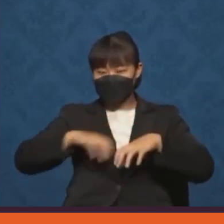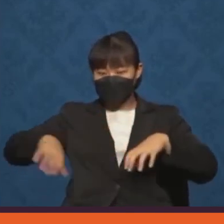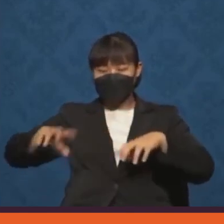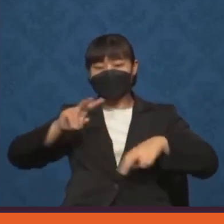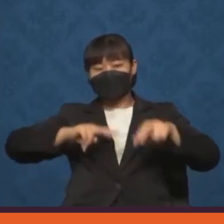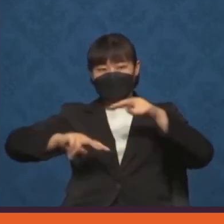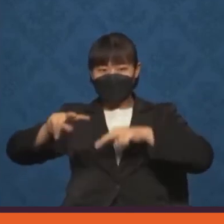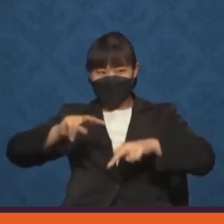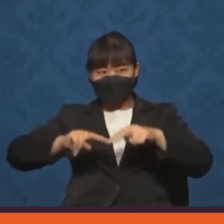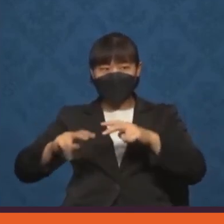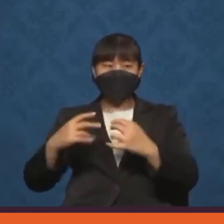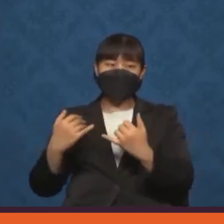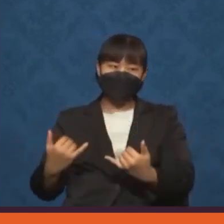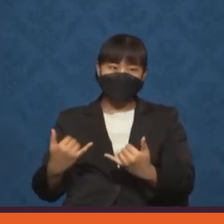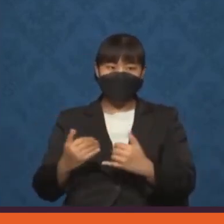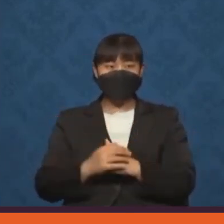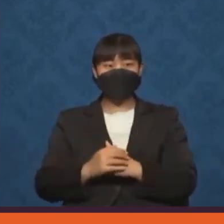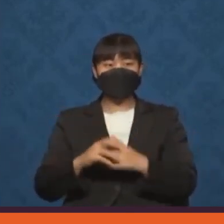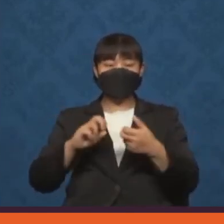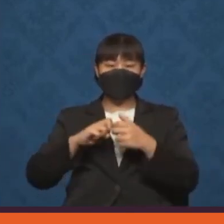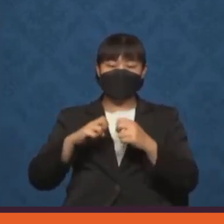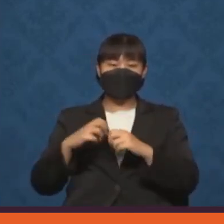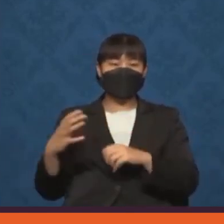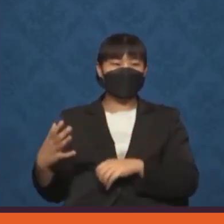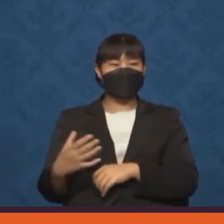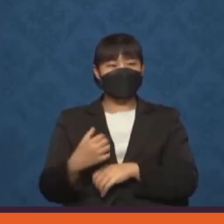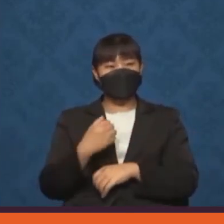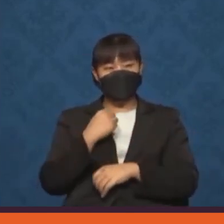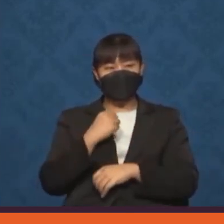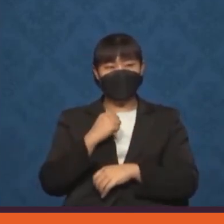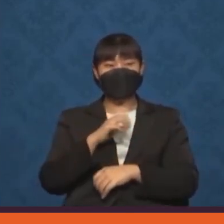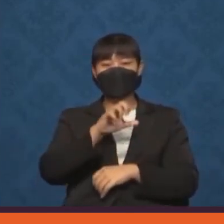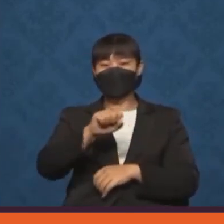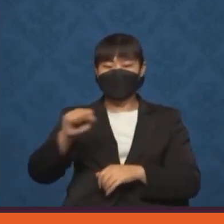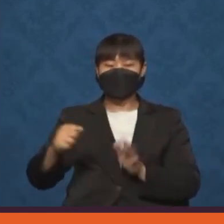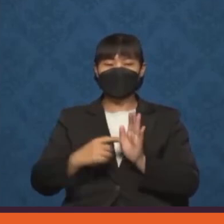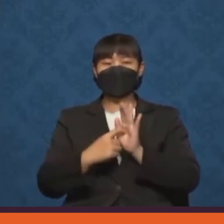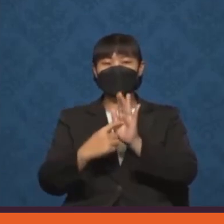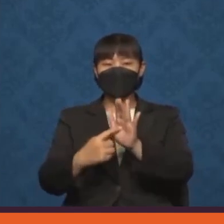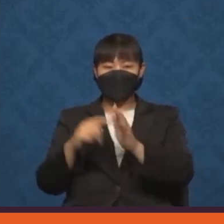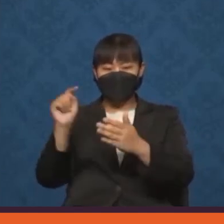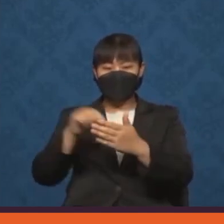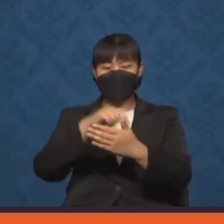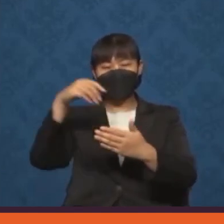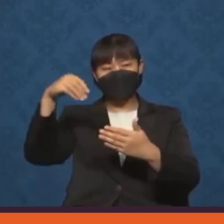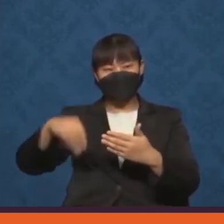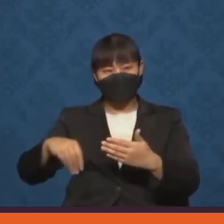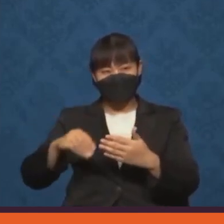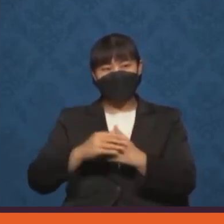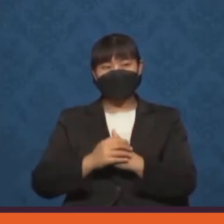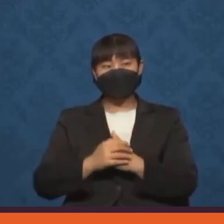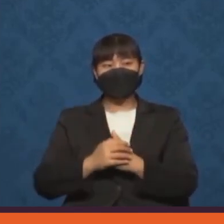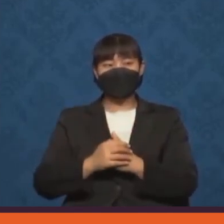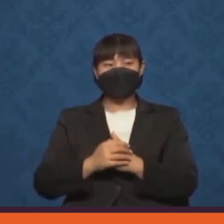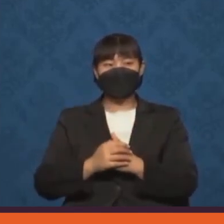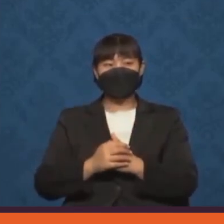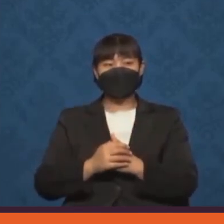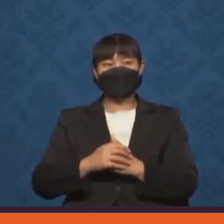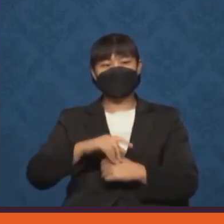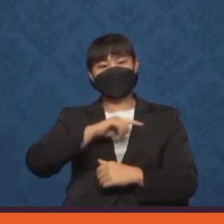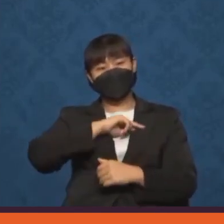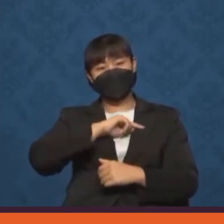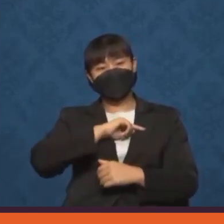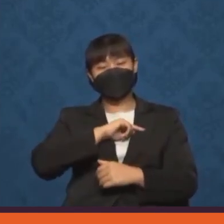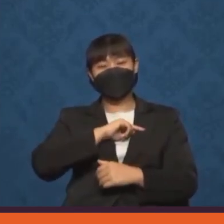บนี้มันเป็นปัญหาเรื่องอำนาจที่สะท้อนผ่านผู้แทนราษฎรที่ผ่านจากการเลือกตั้งอำนาจในทางความเป็นจริงเขาเหลือน้อยลง